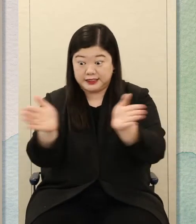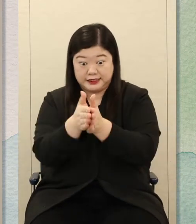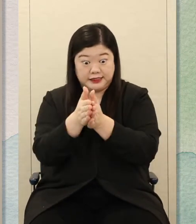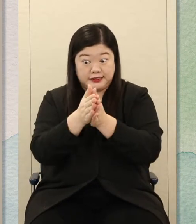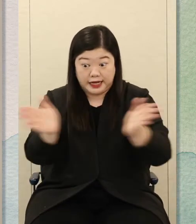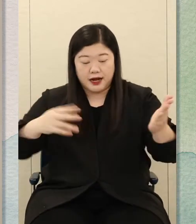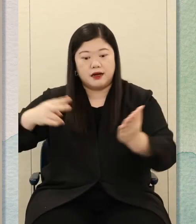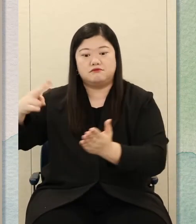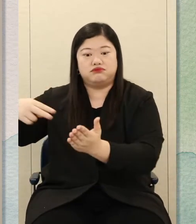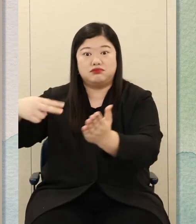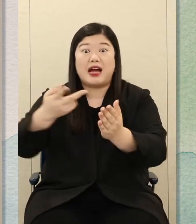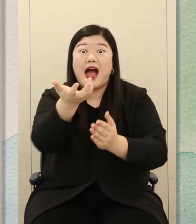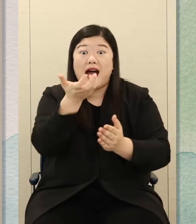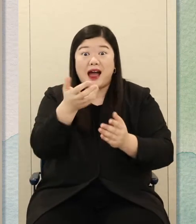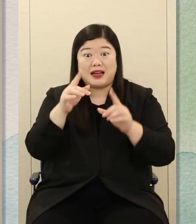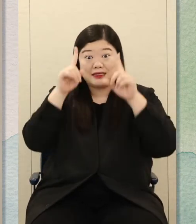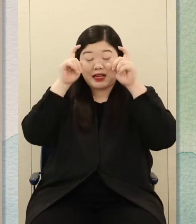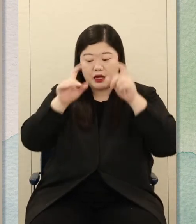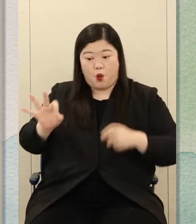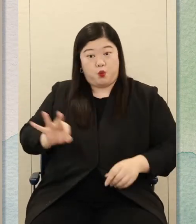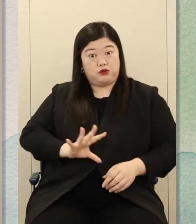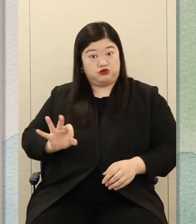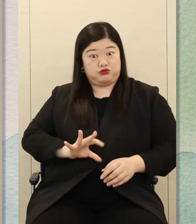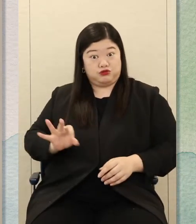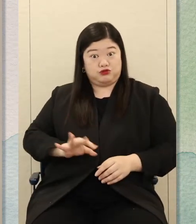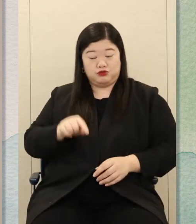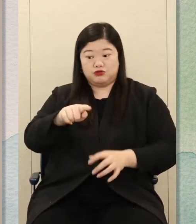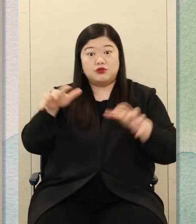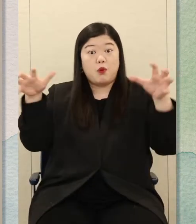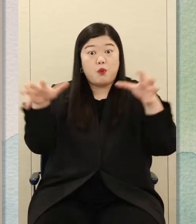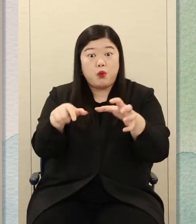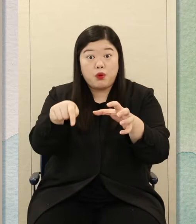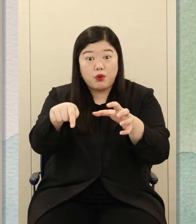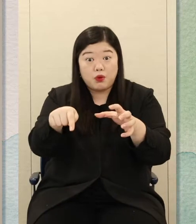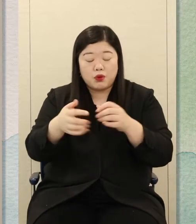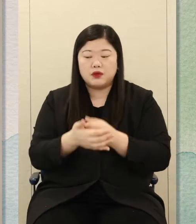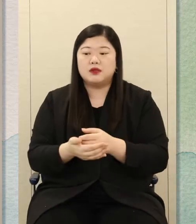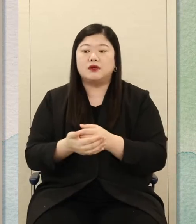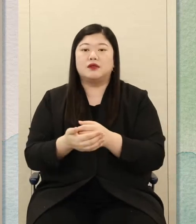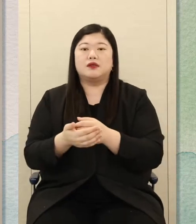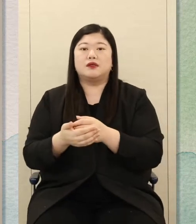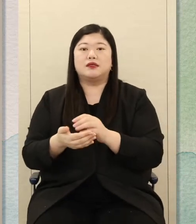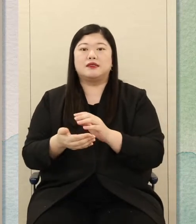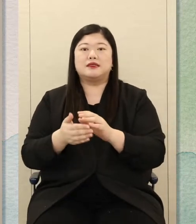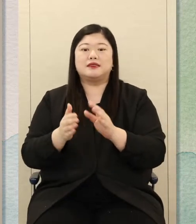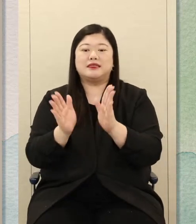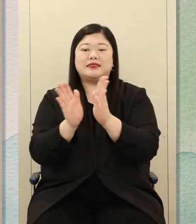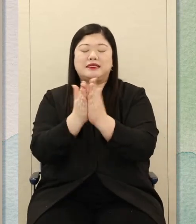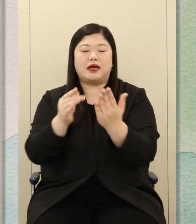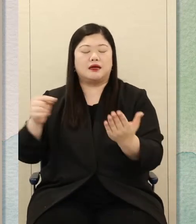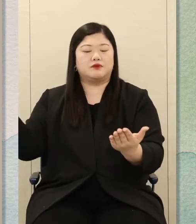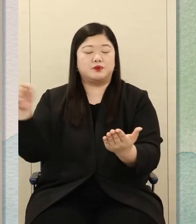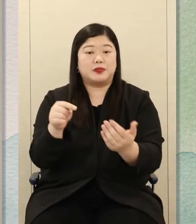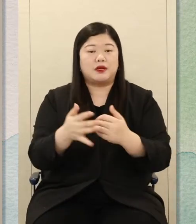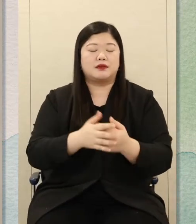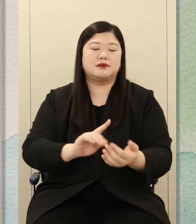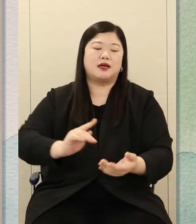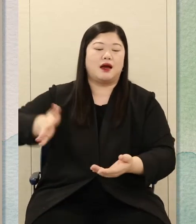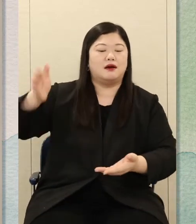저기 원주에서 하시는 그 선생님들 같은 경우에는 그분들 같은 경우에는 와서 낭송 같은 걸 따로 좀